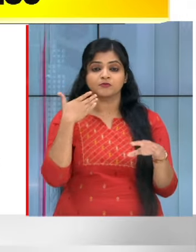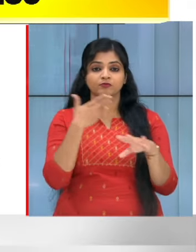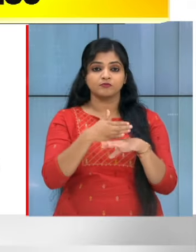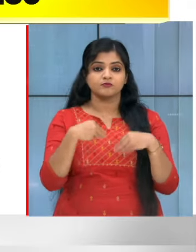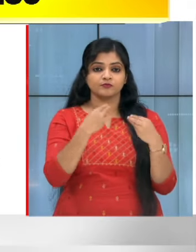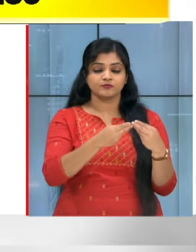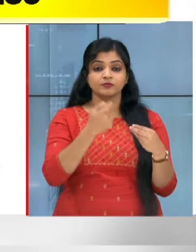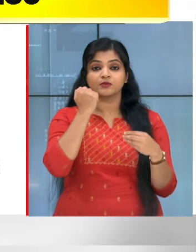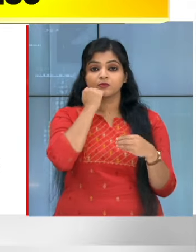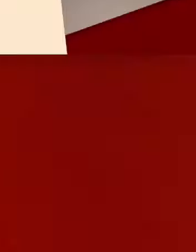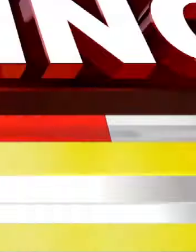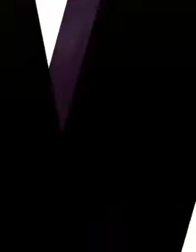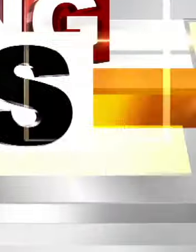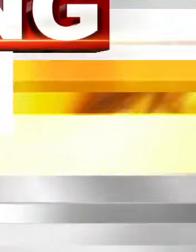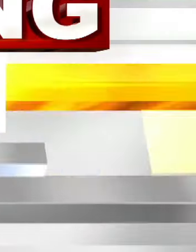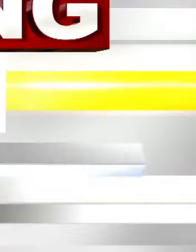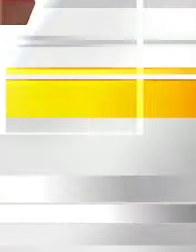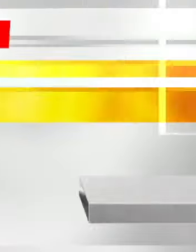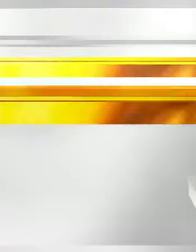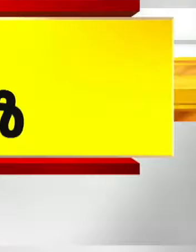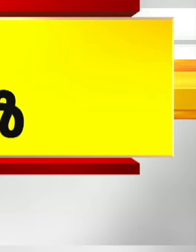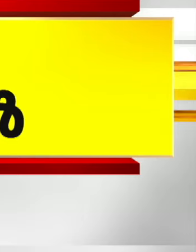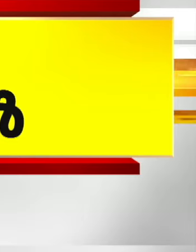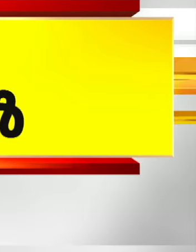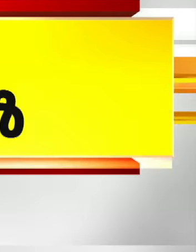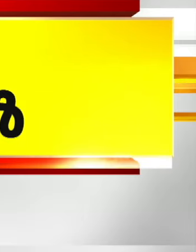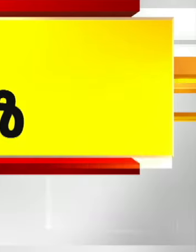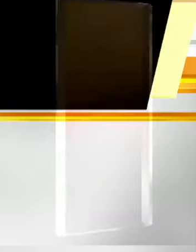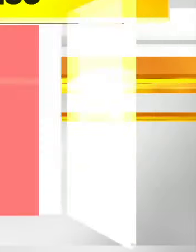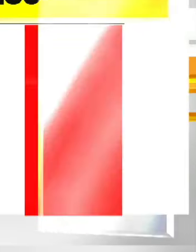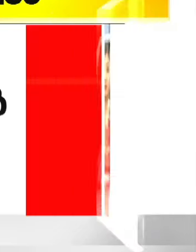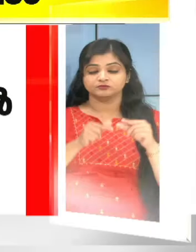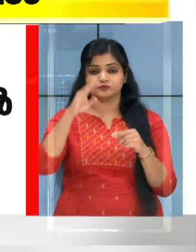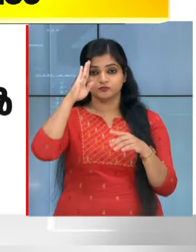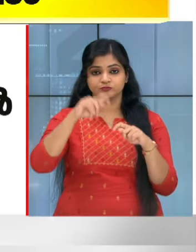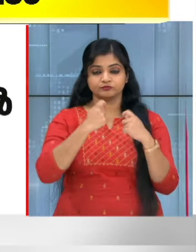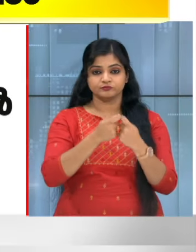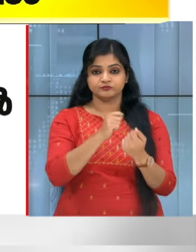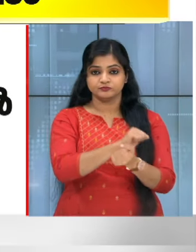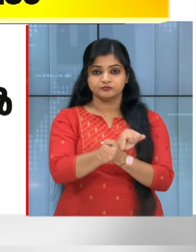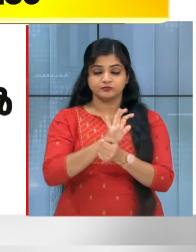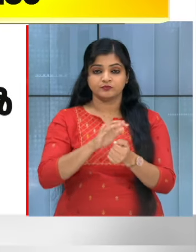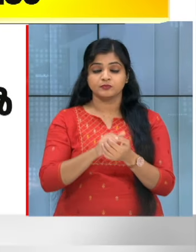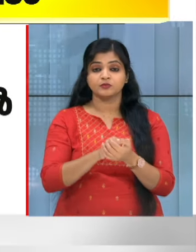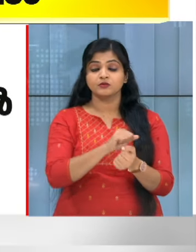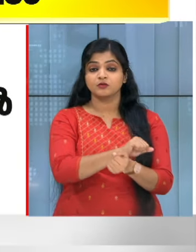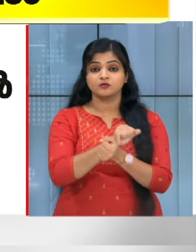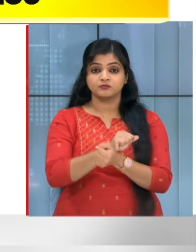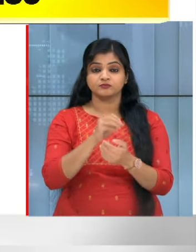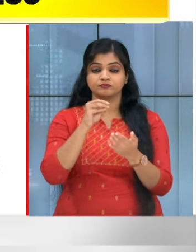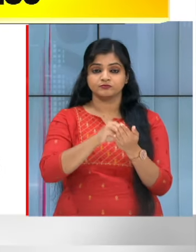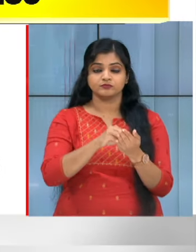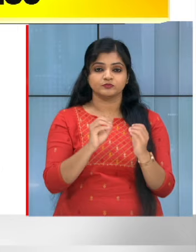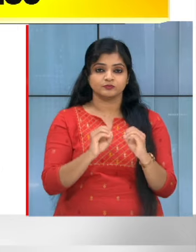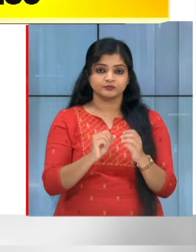സുജാത കൊല്ലപ്പെടുന്നത്. ഏതായാലും ഈ കേസിൽ നിലവിൽ 3 പേരാണ് പോലീസിന്റെ കസ്റ്റഡിയിലുള്ളത്. ആരുടെയും അറസ്റ്റ് ഇതുവരെ രേഖപ്പെടുത്തിയിട്ടില്ല.